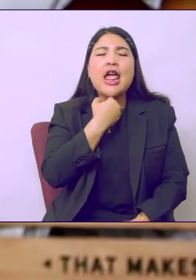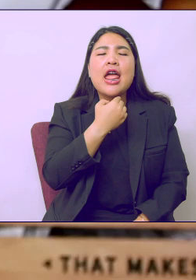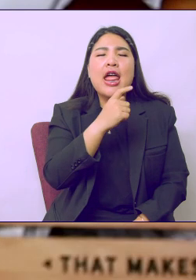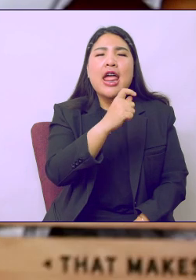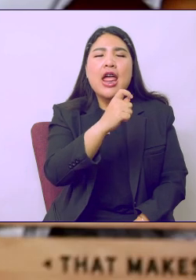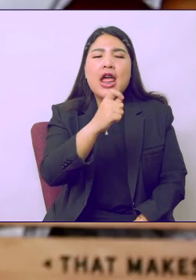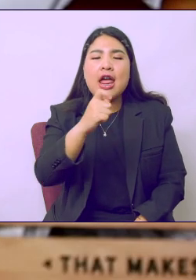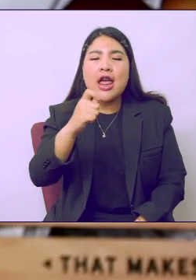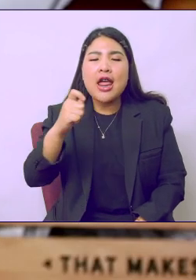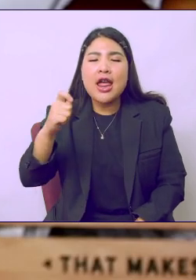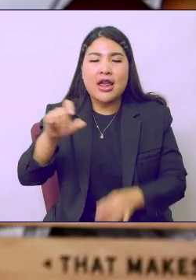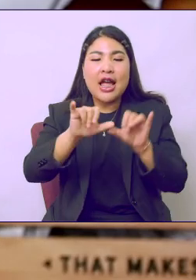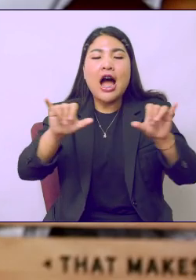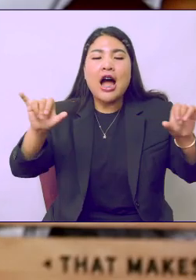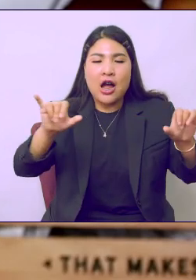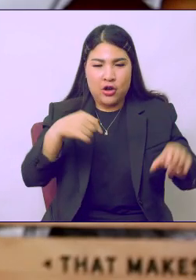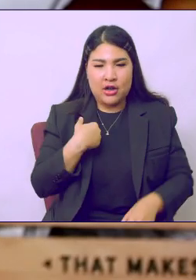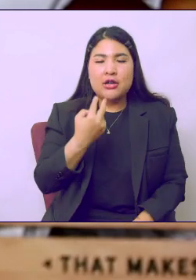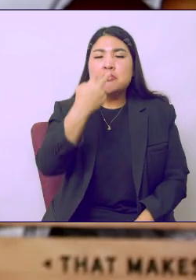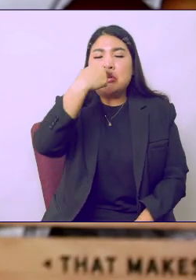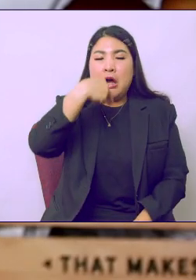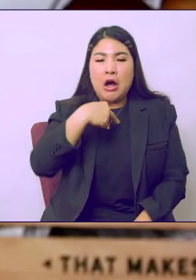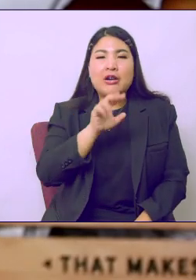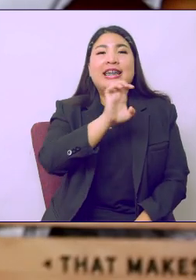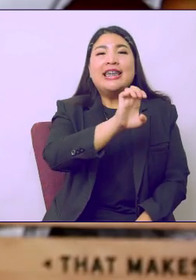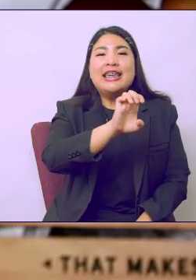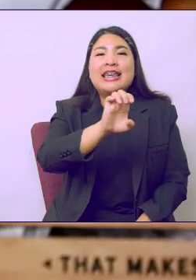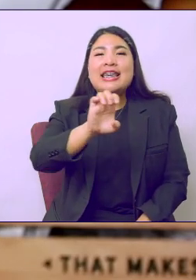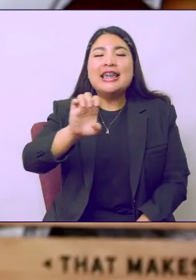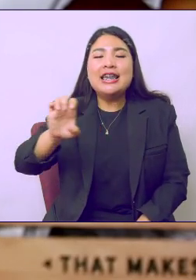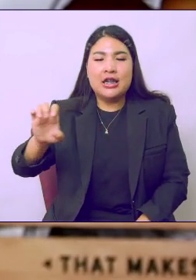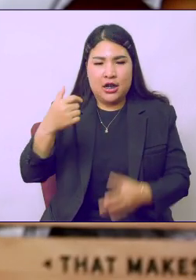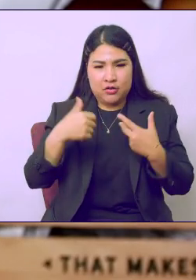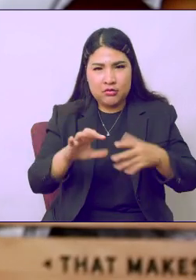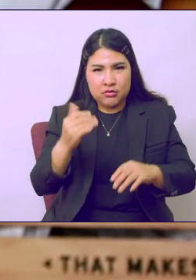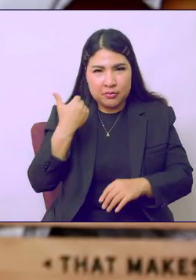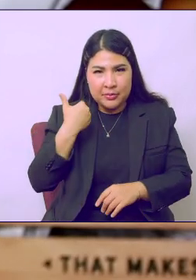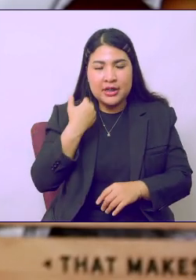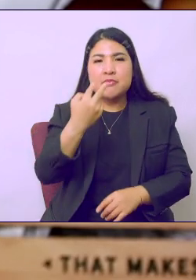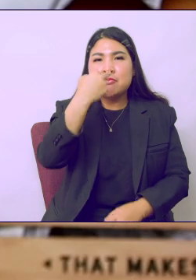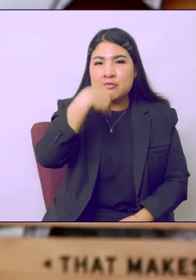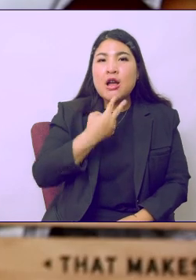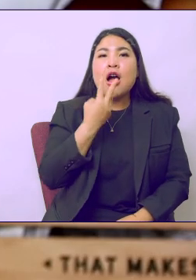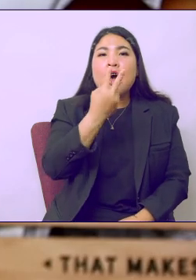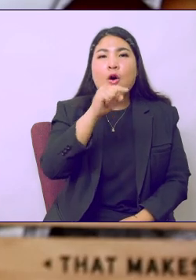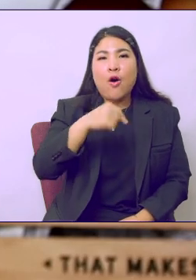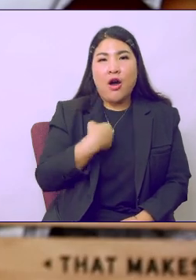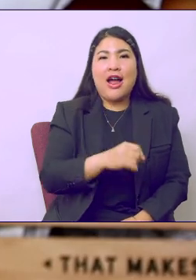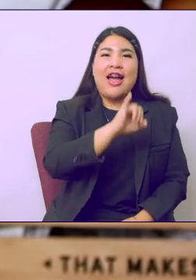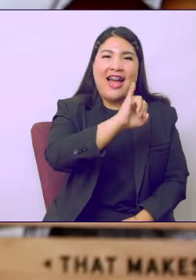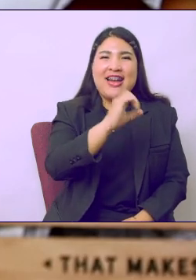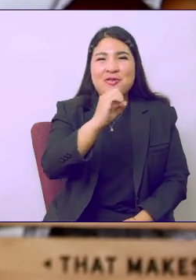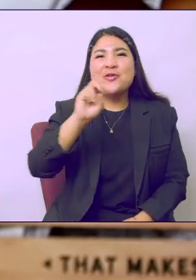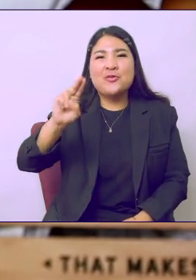ยาวๆอย่างเงี้ยนะครับหายใจเข้าอียาวๆหายใจเข้าหายใจออกเนาะก็ I Oจน